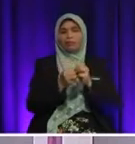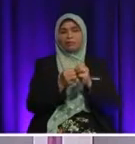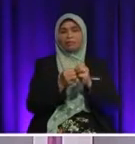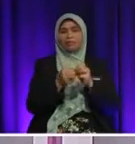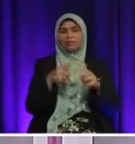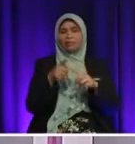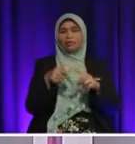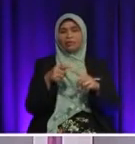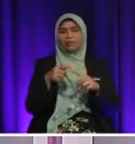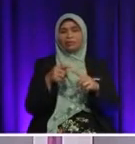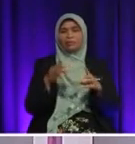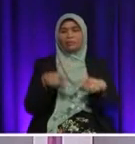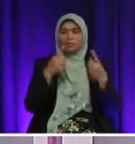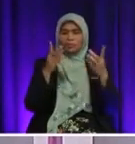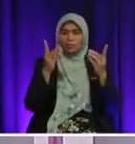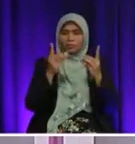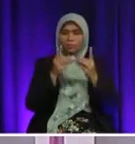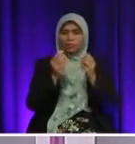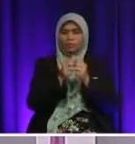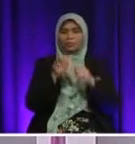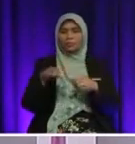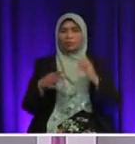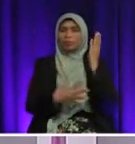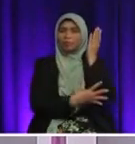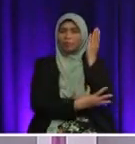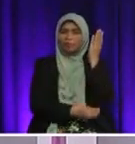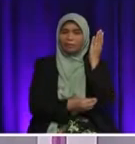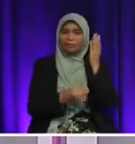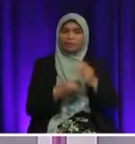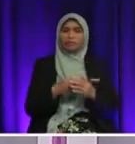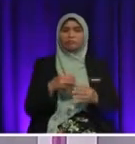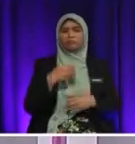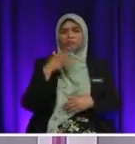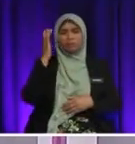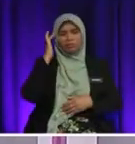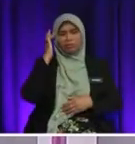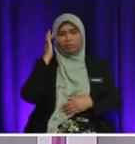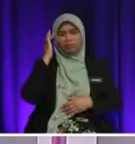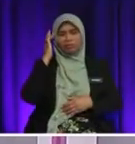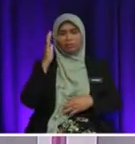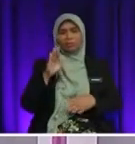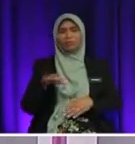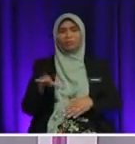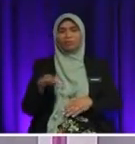hulu balang naga ini pergi jumpa dengan budak miskin. Okey. Dia tak tahu budak miskin itu adalah orang yang